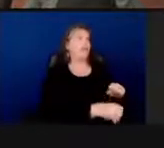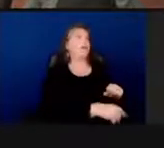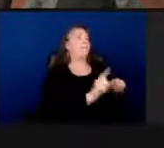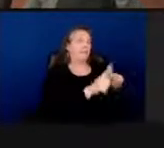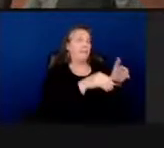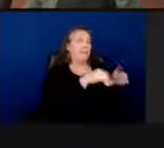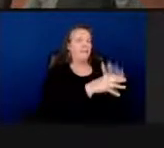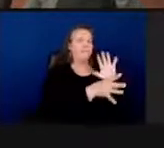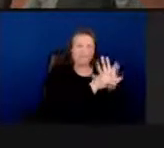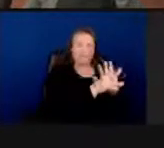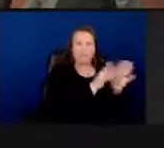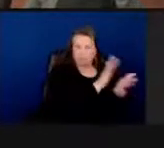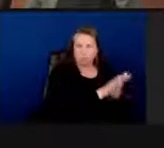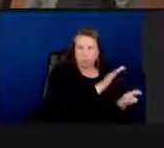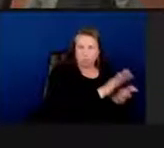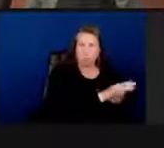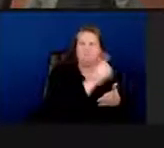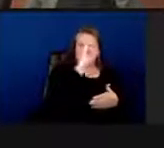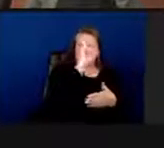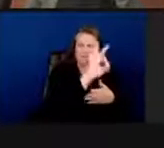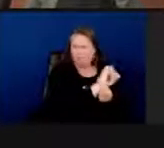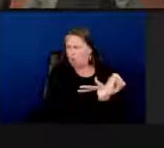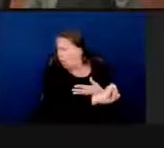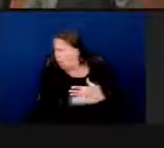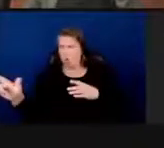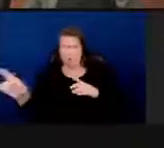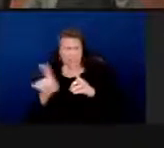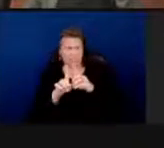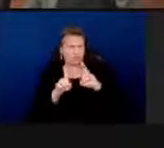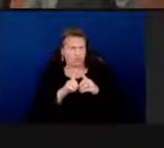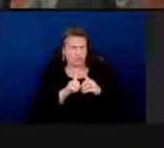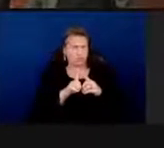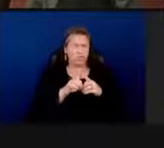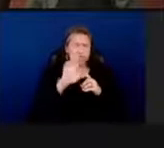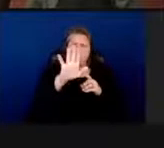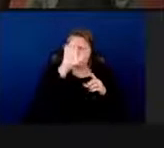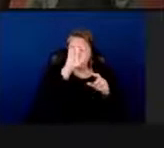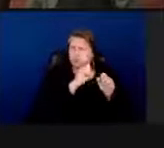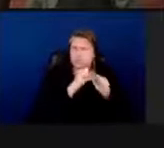kutekeleza mipango hii. Kwa hivyo